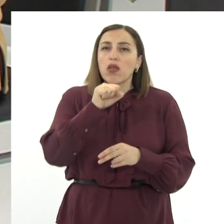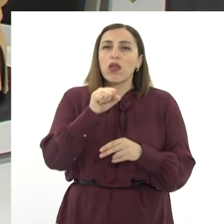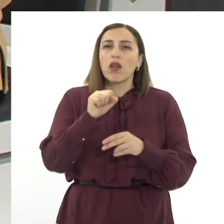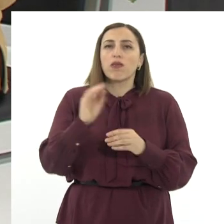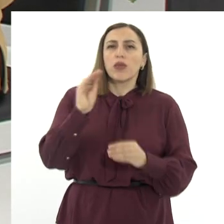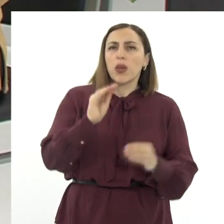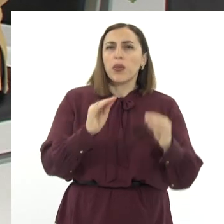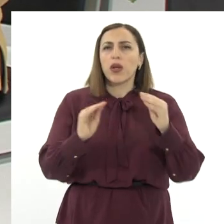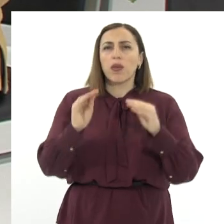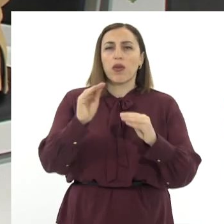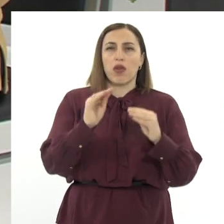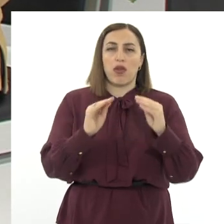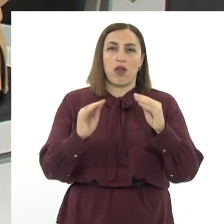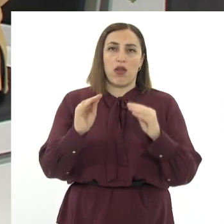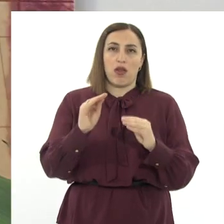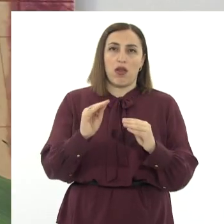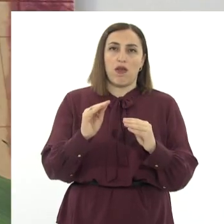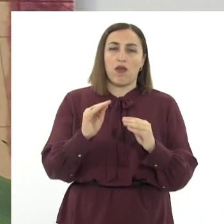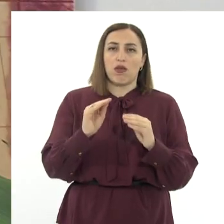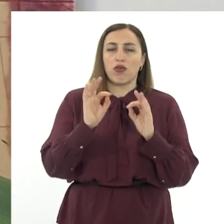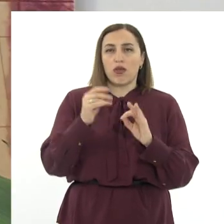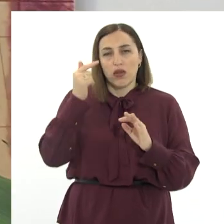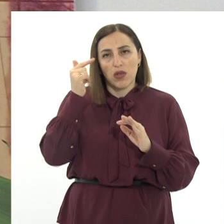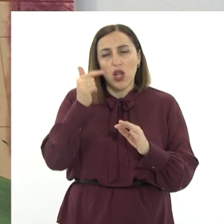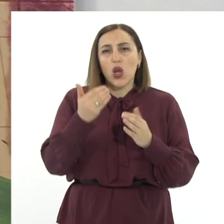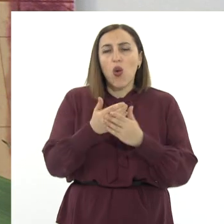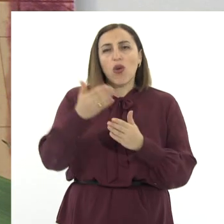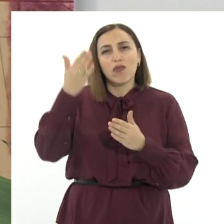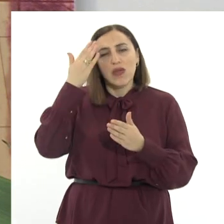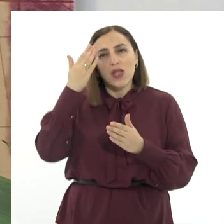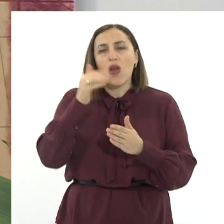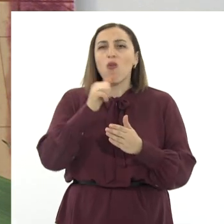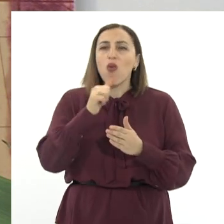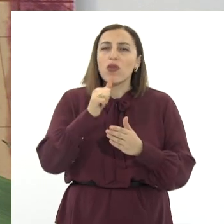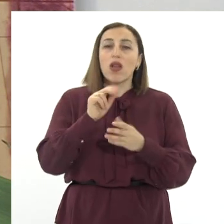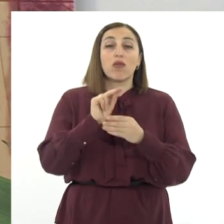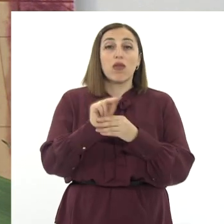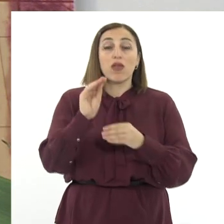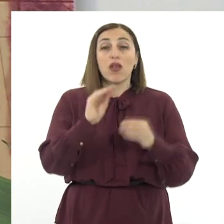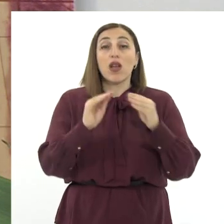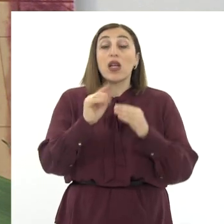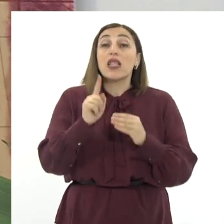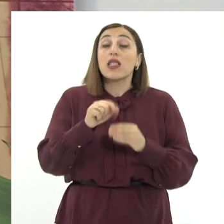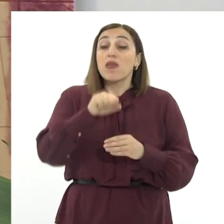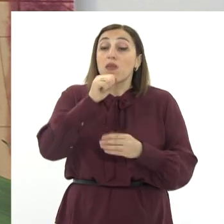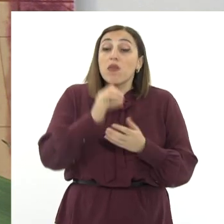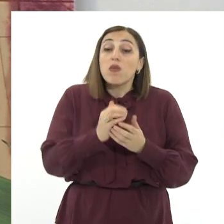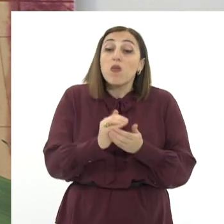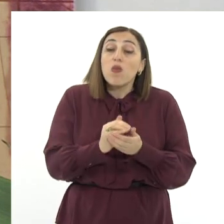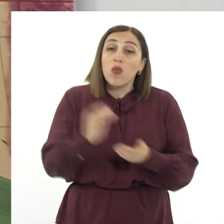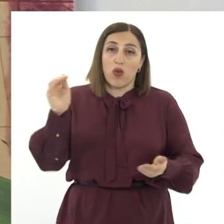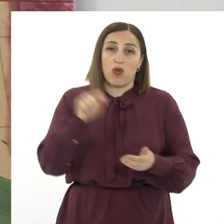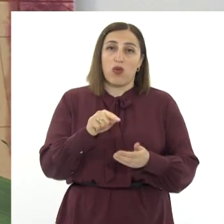արդեն ավելանում, փաթաթվում, եթե կարելի ասել, հա, նոր գիտելիքներ, փորձ և ակնկալիքներ, բայց կորիզը պիտի